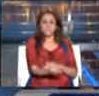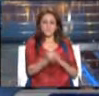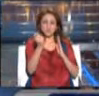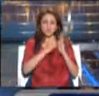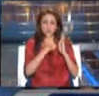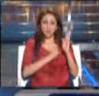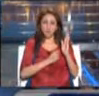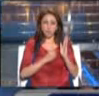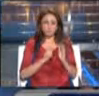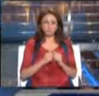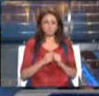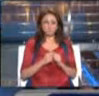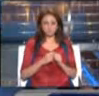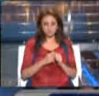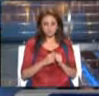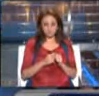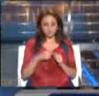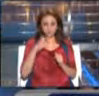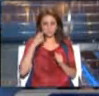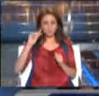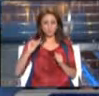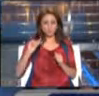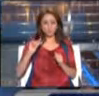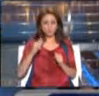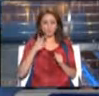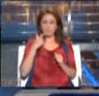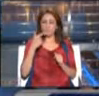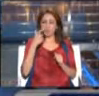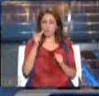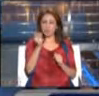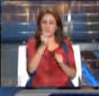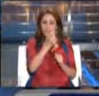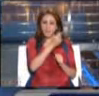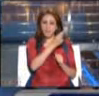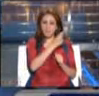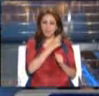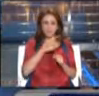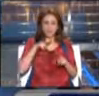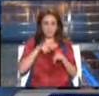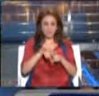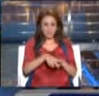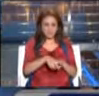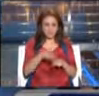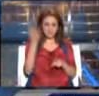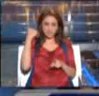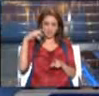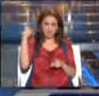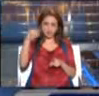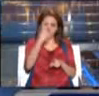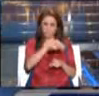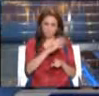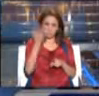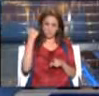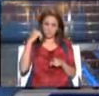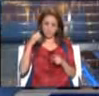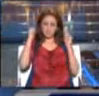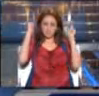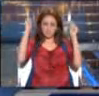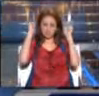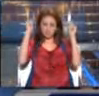ضده. وكان الدكتور ياسر علي نفى من قبل الاتهامات التي وجهت اليه بتعذيب عدد من المواطنين اثناء الايام الاولى لاحداث الثورة،